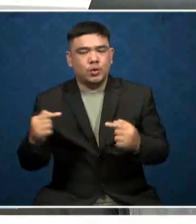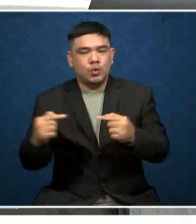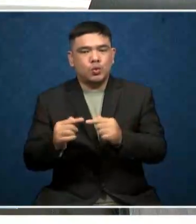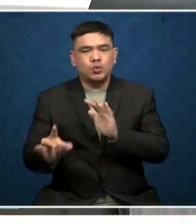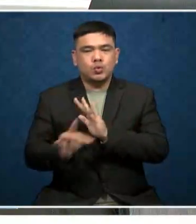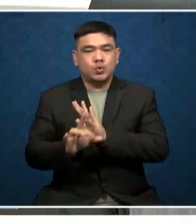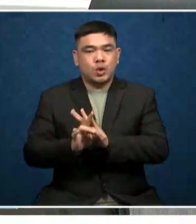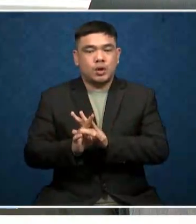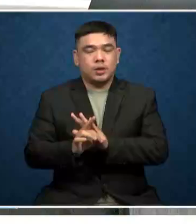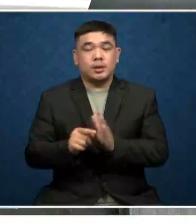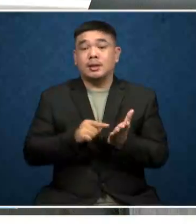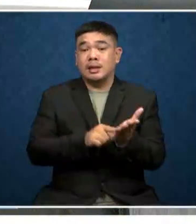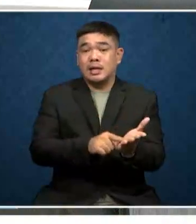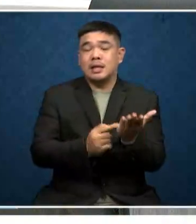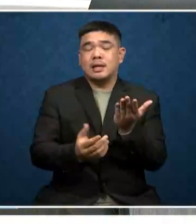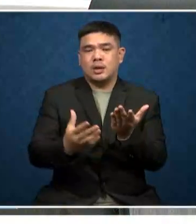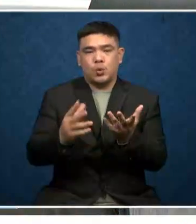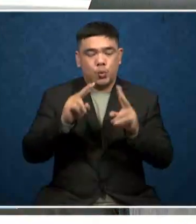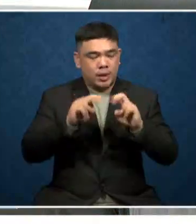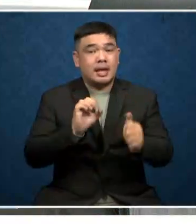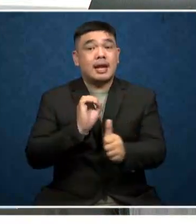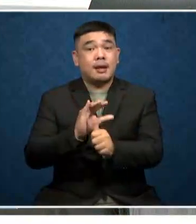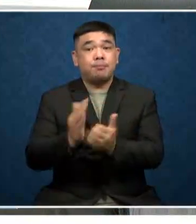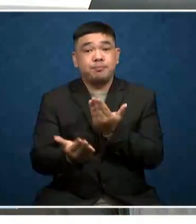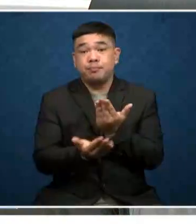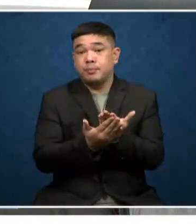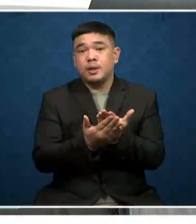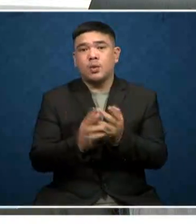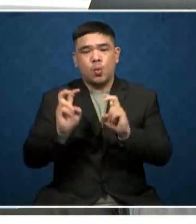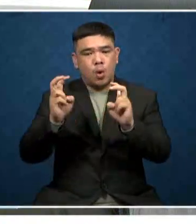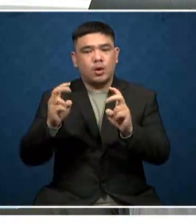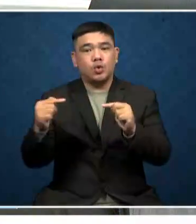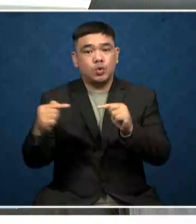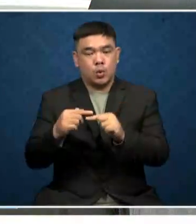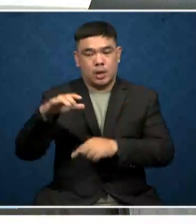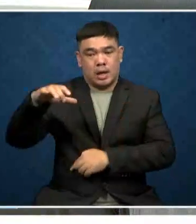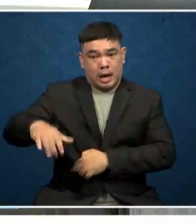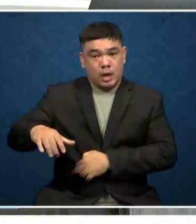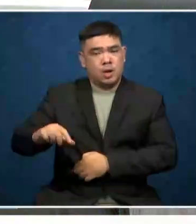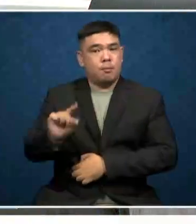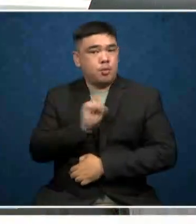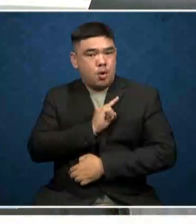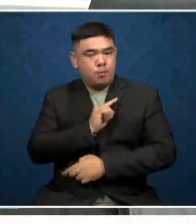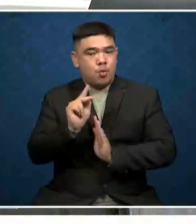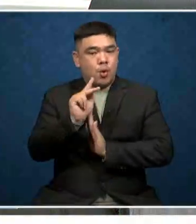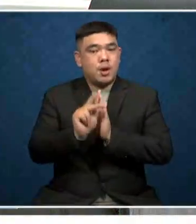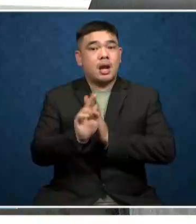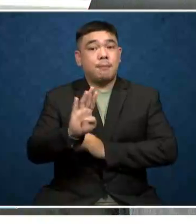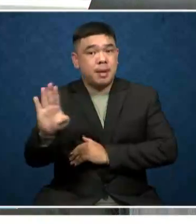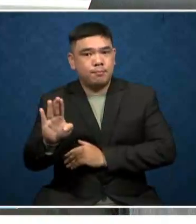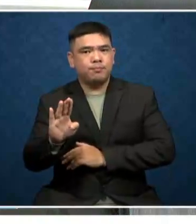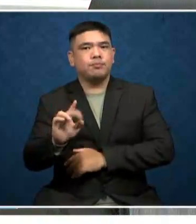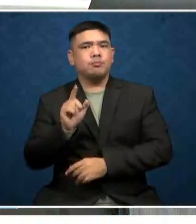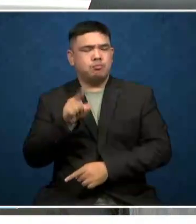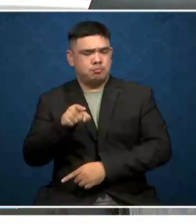ดท้ายก็คือข้อศึกษาข้อเสนอแนะของท่านในเรื่องที่เกี่ยวข้องกับหน่วยงานกำกับแล้วก็กฎระเบียบที่เกี่ยวข้องซึ่